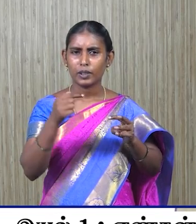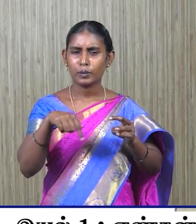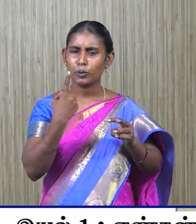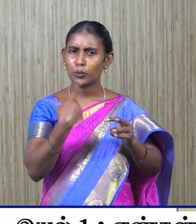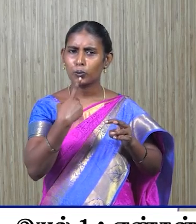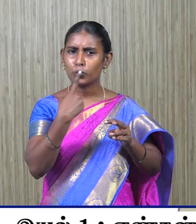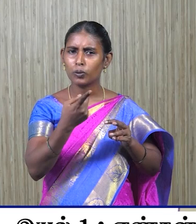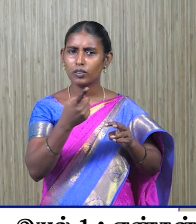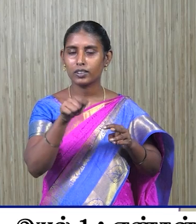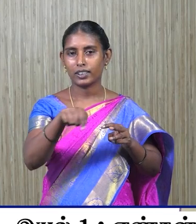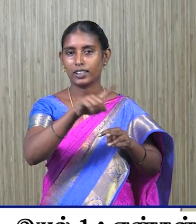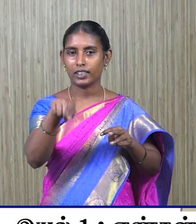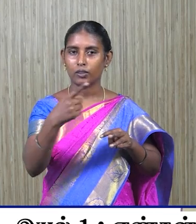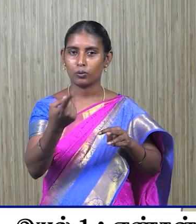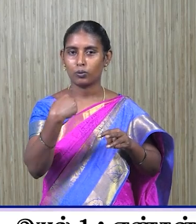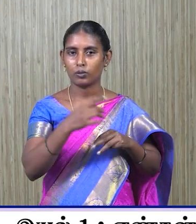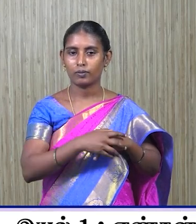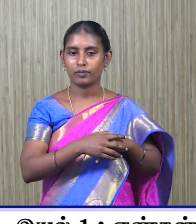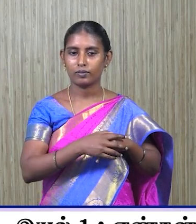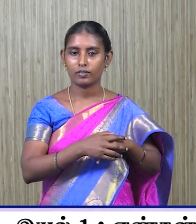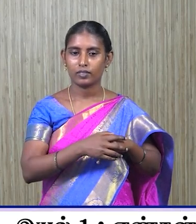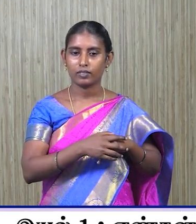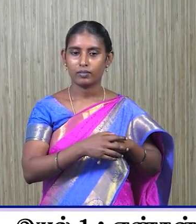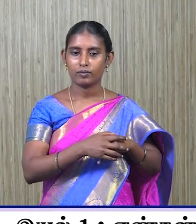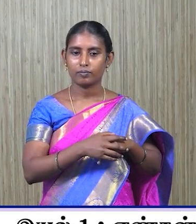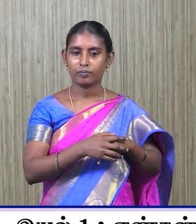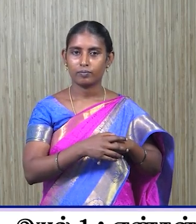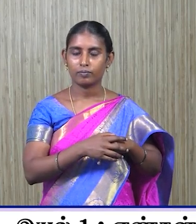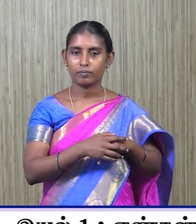இப்பொழுது யார் என்னை கூற வேண்டும்? நீங்கள் கூற வேண்டும்.